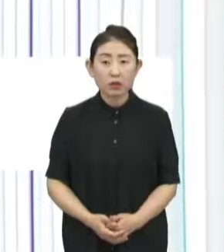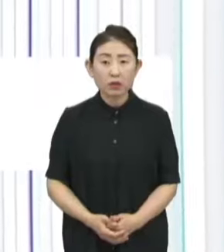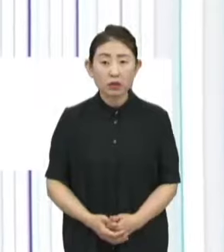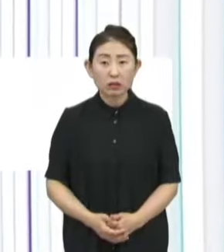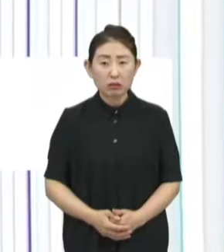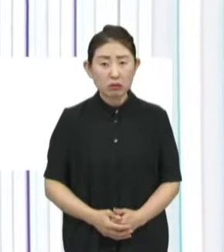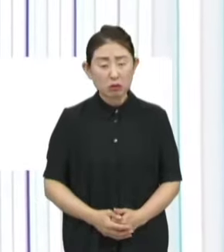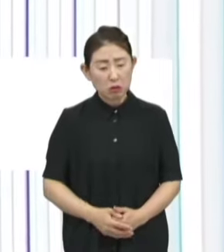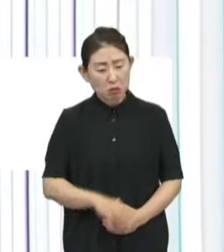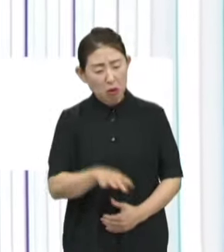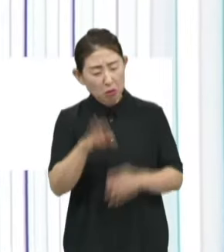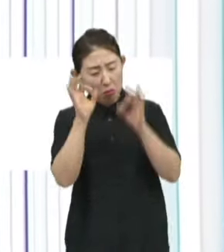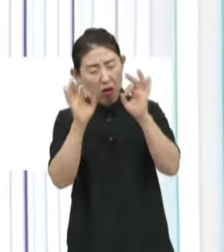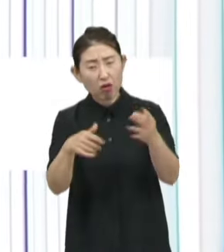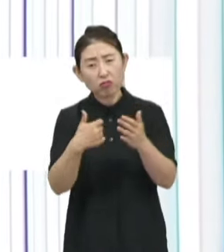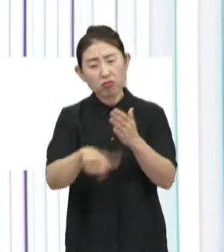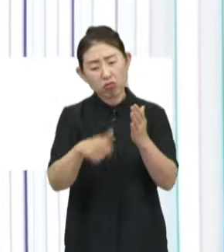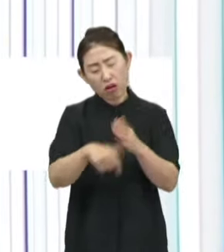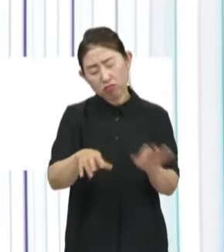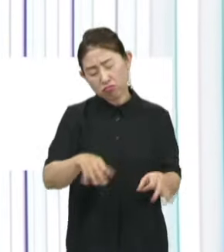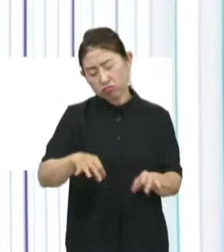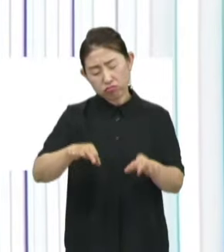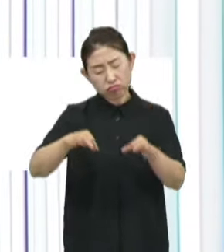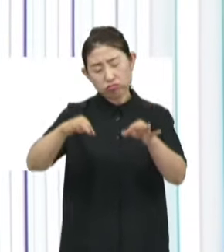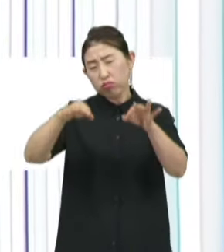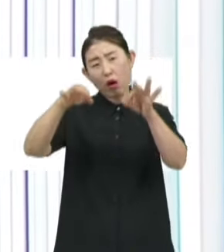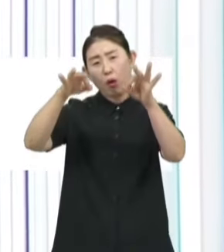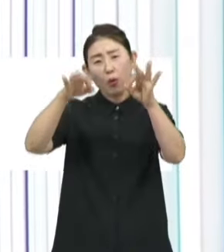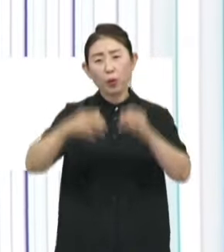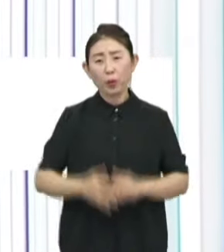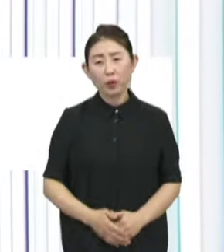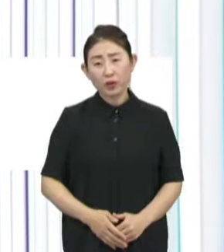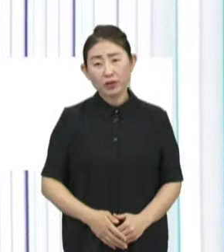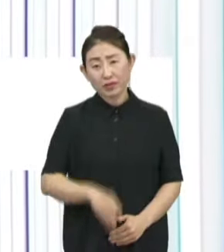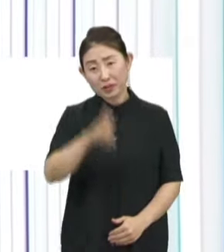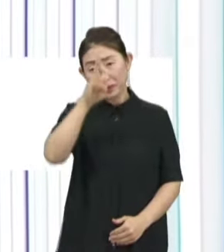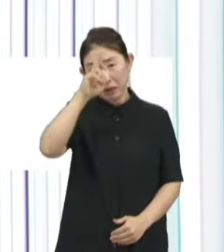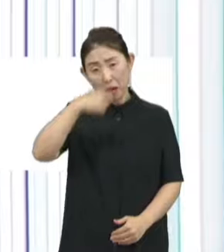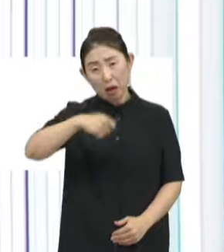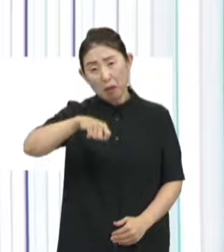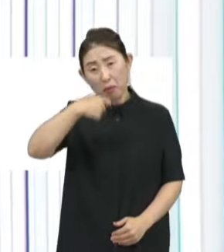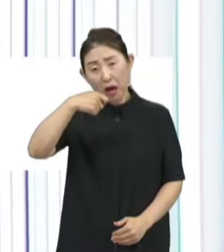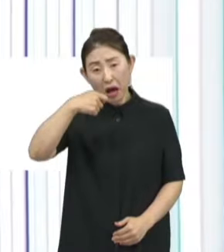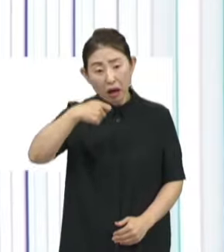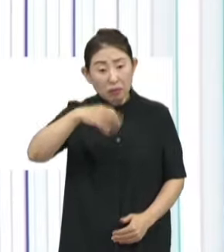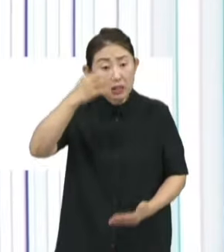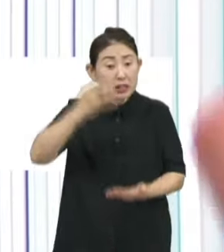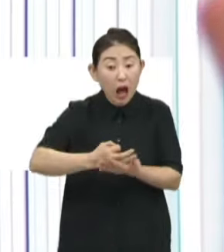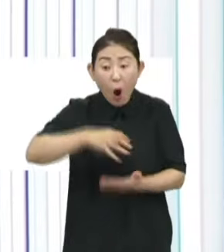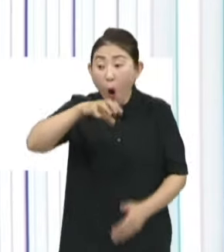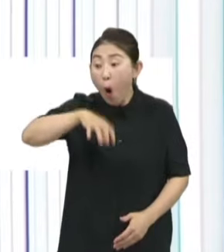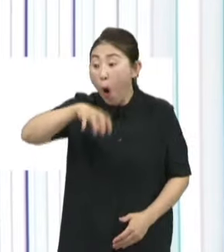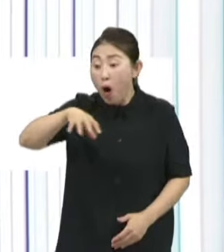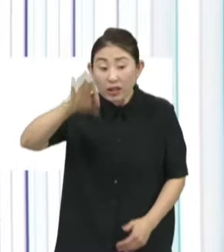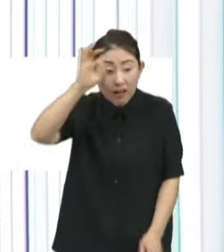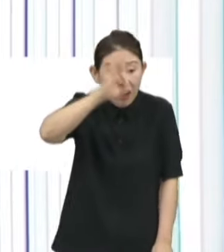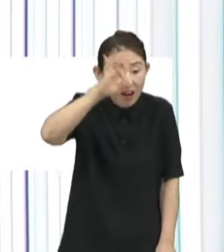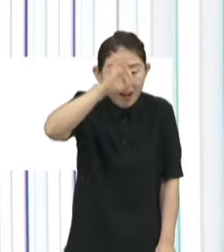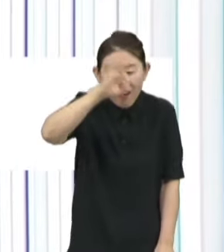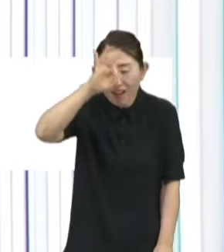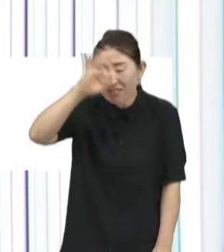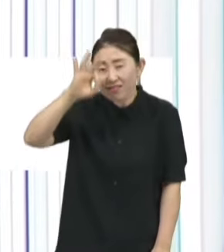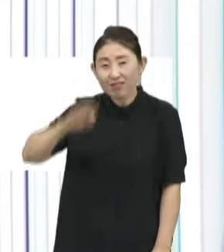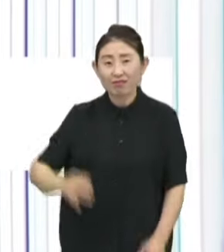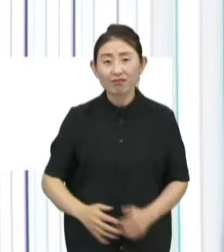물가가 많이 오르고 있잖아요. 그래서 그 보통 점심 때 좀 이렇게 저렴하면서 가성비 좋은 이런 데